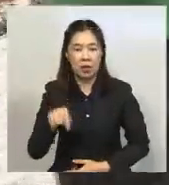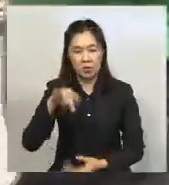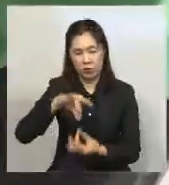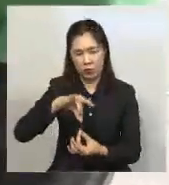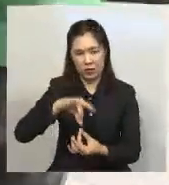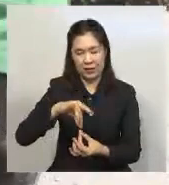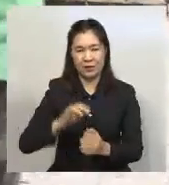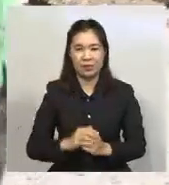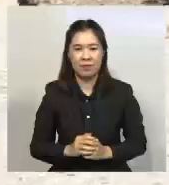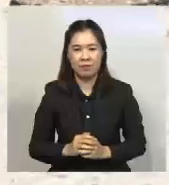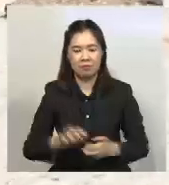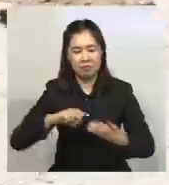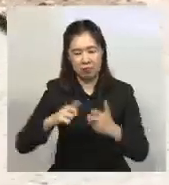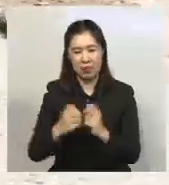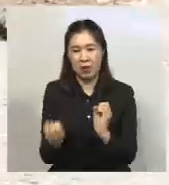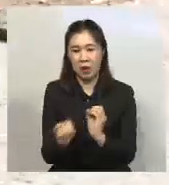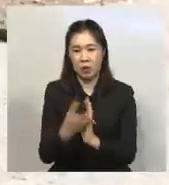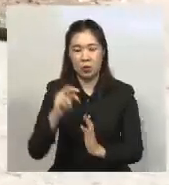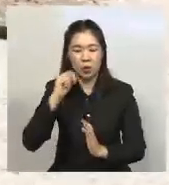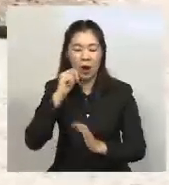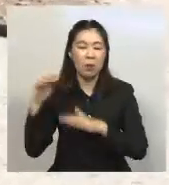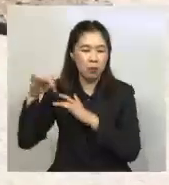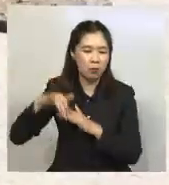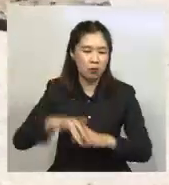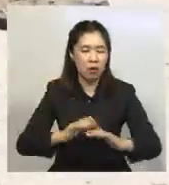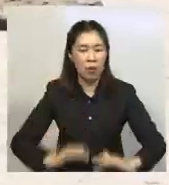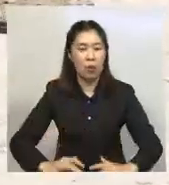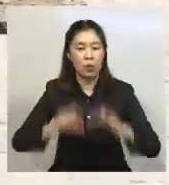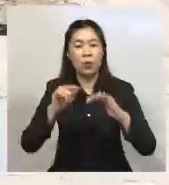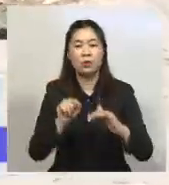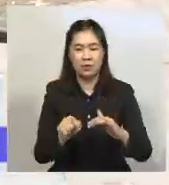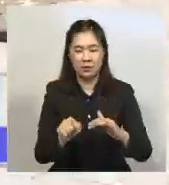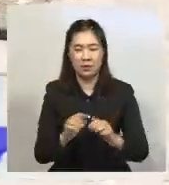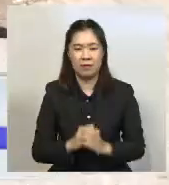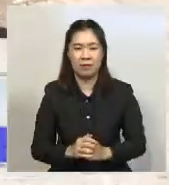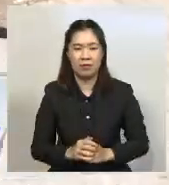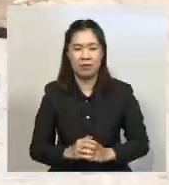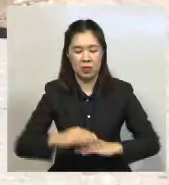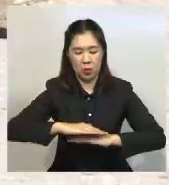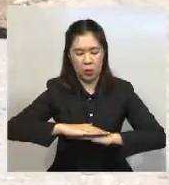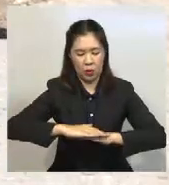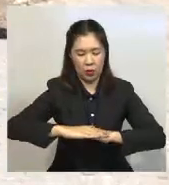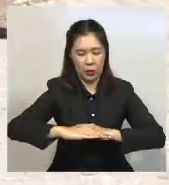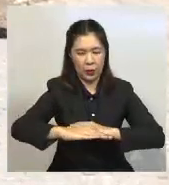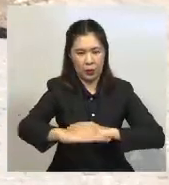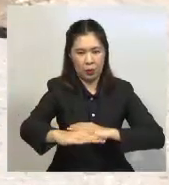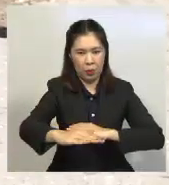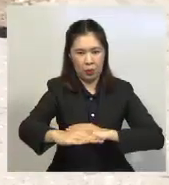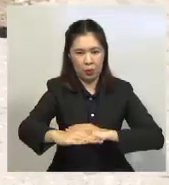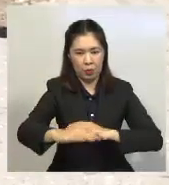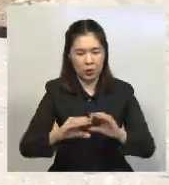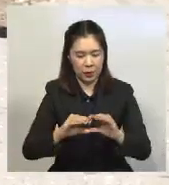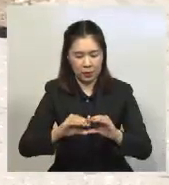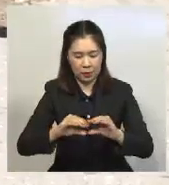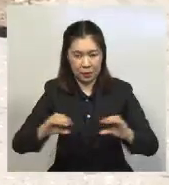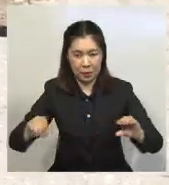ทัยที่ได้รับความเสียหายจากแรงน้ำที่พัดมาเพื่อที่จะเซาะหน้าดินนะคะทำให้แผ่นถนนเนี่ย